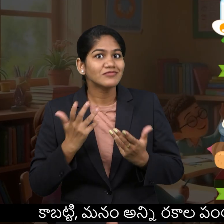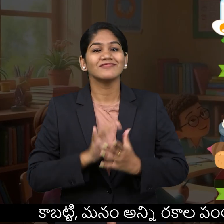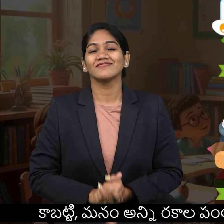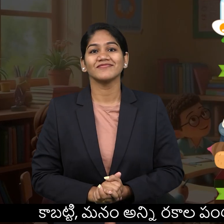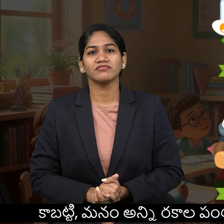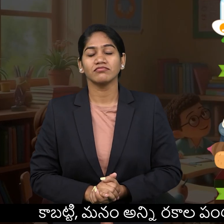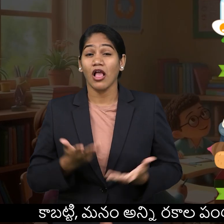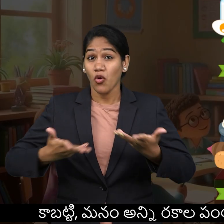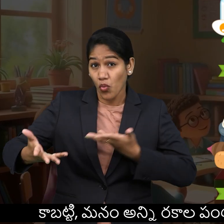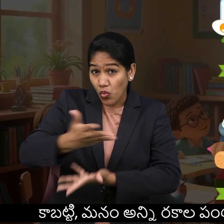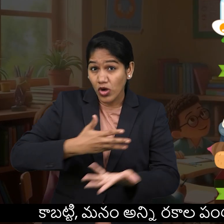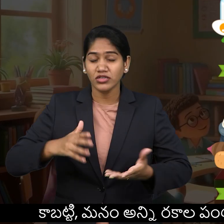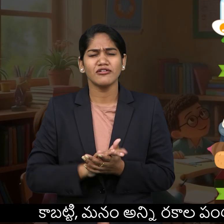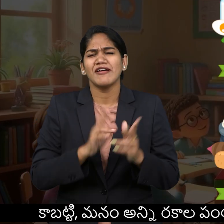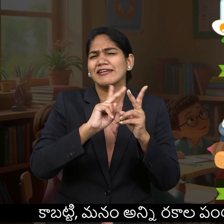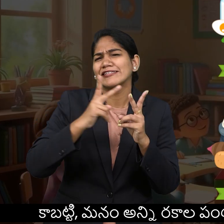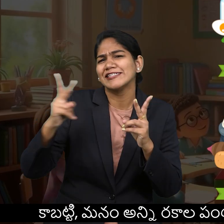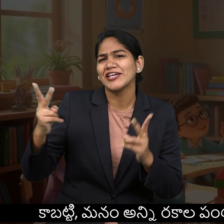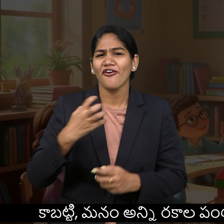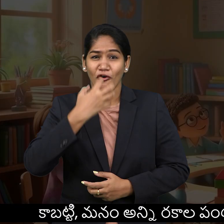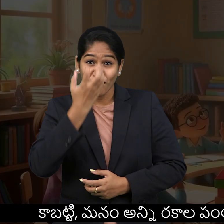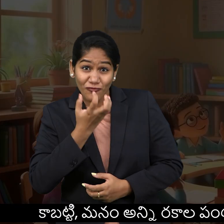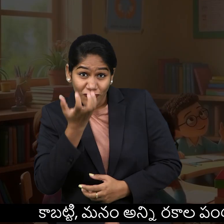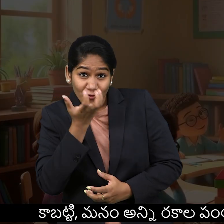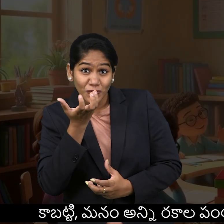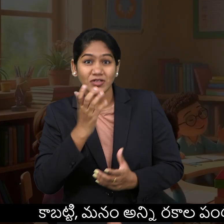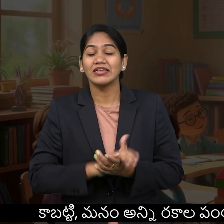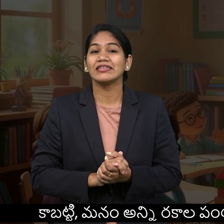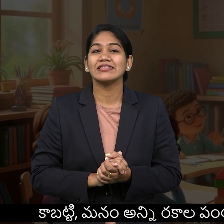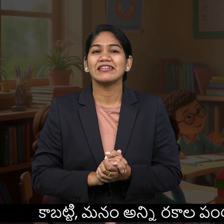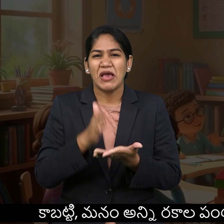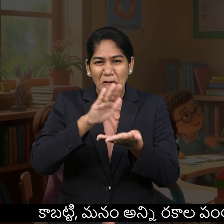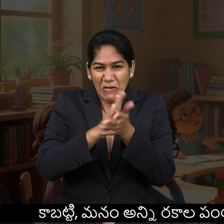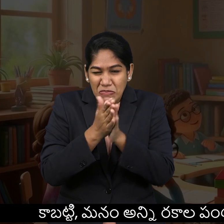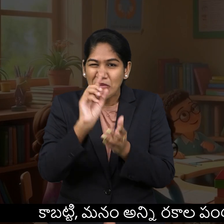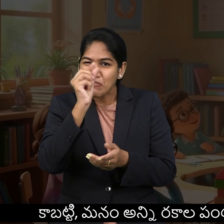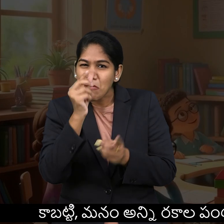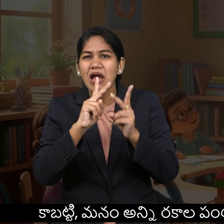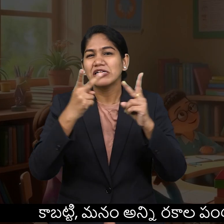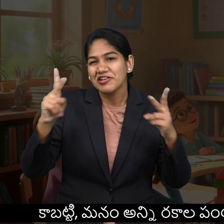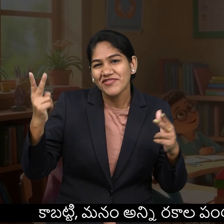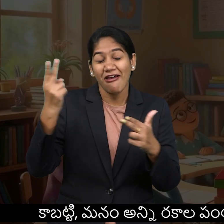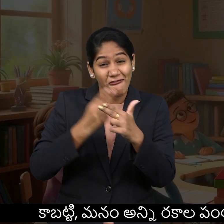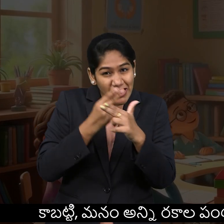కాబట్టి మనం అన్ని రకాల పండ్లు, ధాన్యాలు మరియు కూరగాయలు తినాలి.